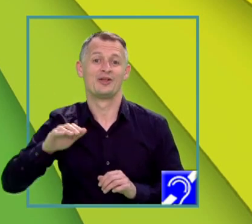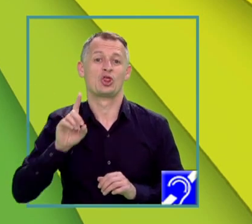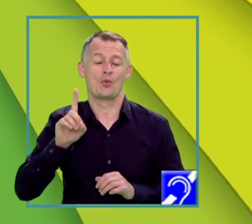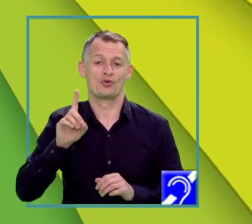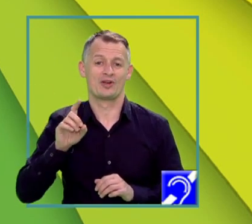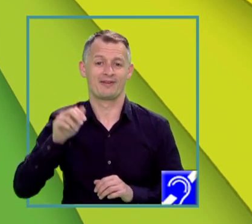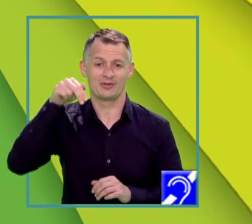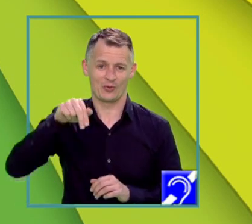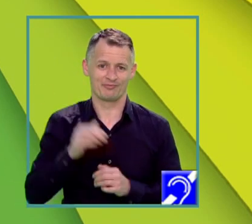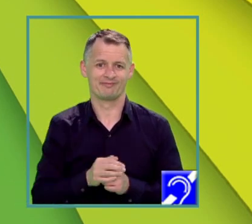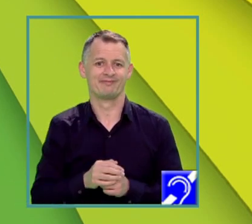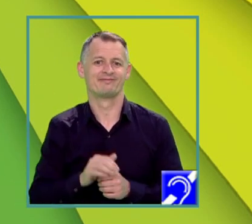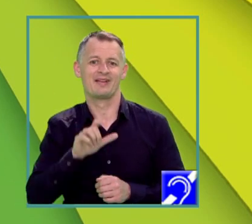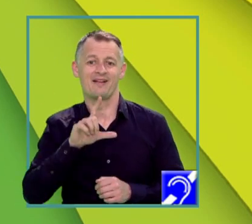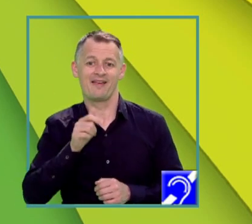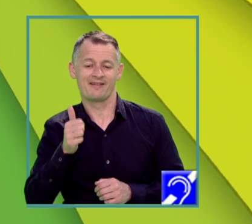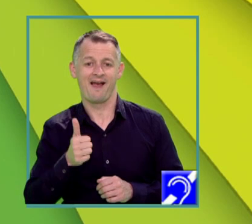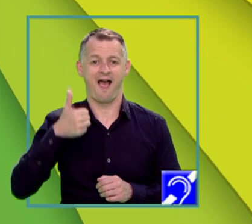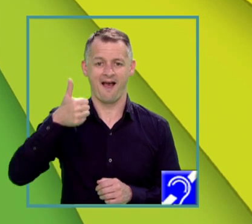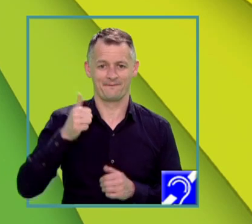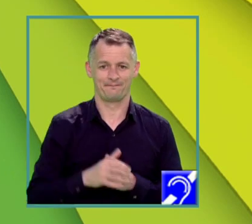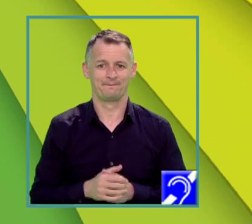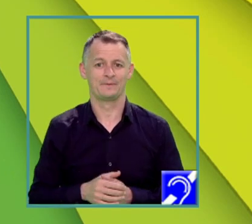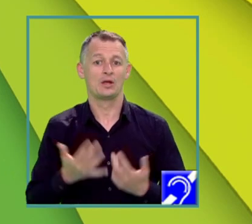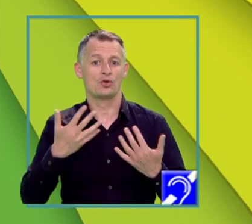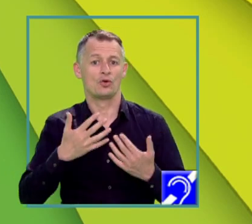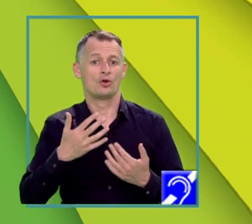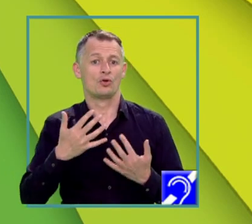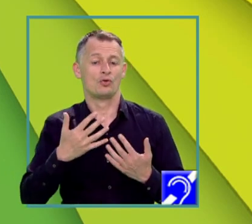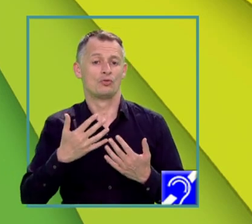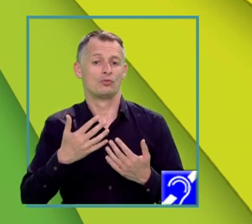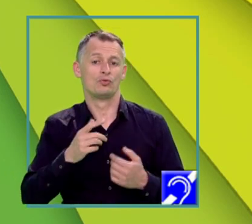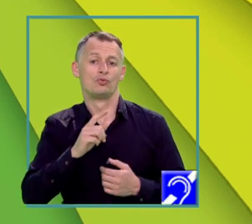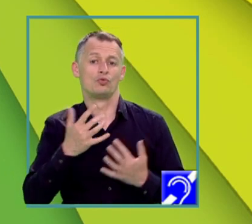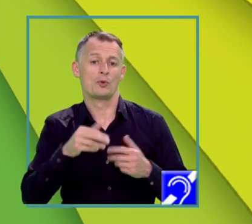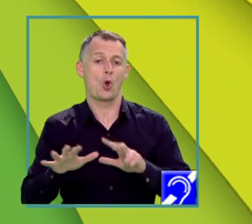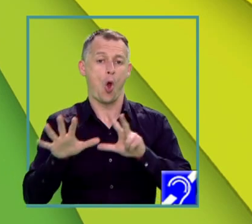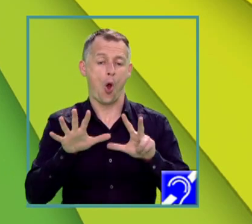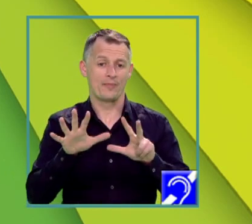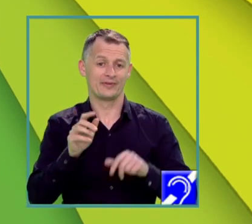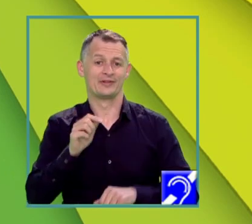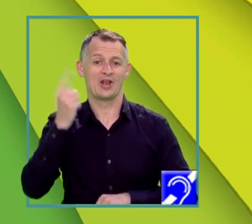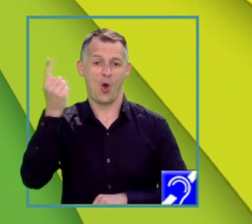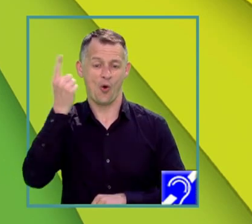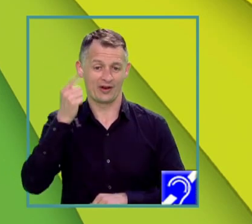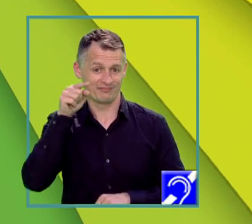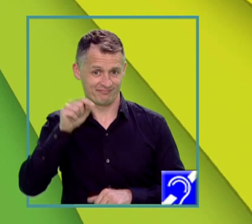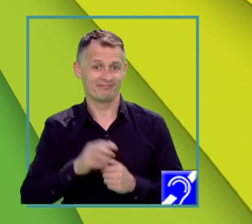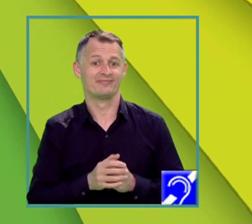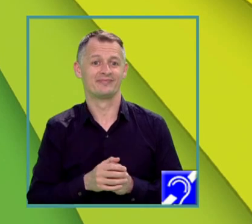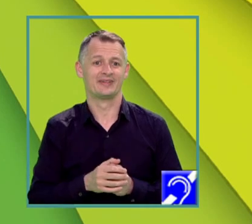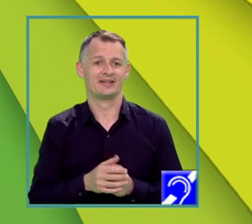a orașului marcat pe hartă cu numărul 8 mergem la poalele munților și acolo numele